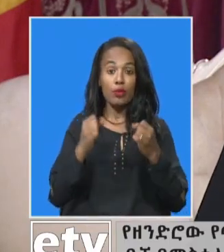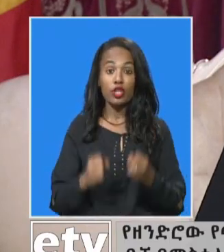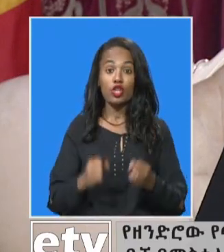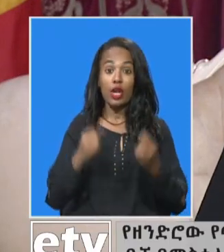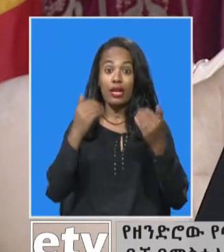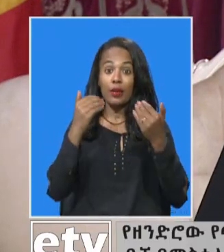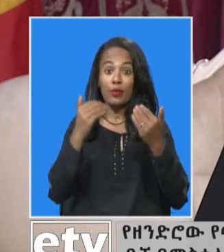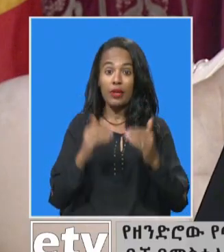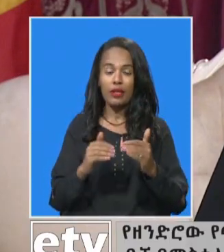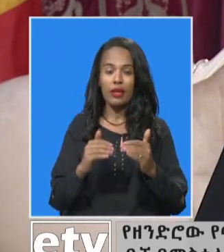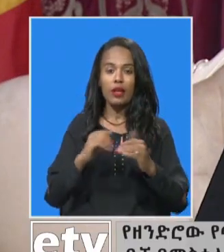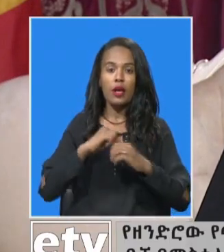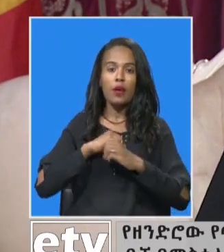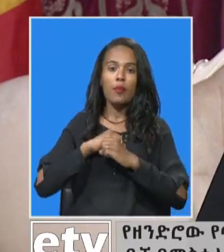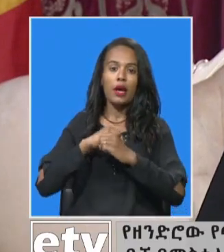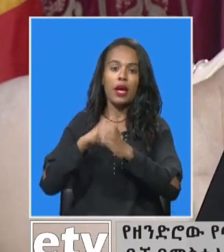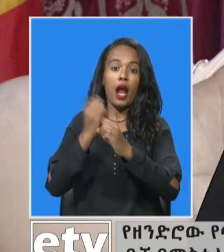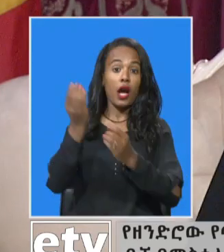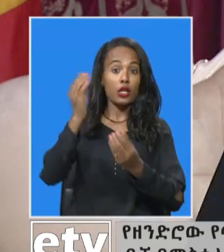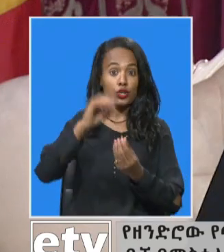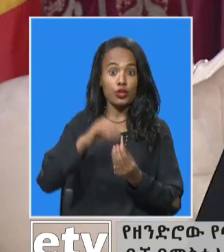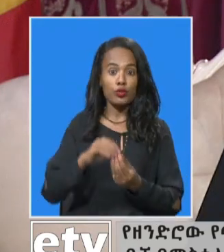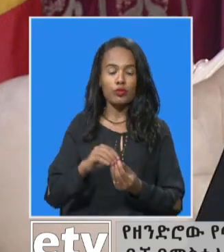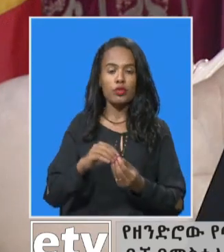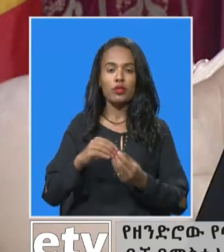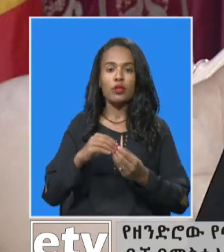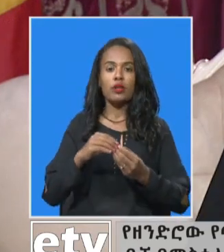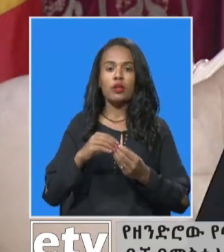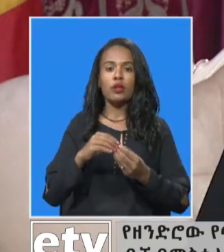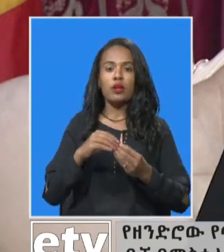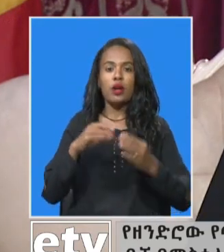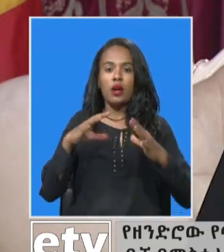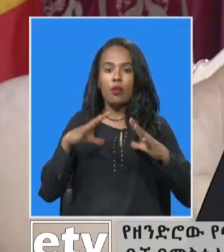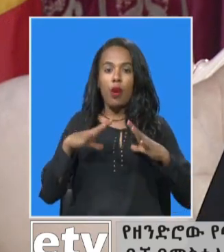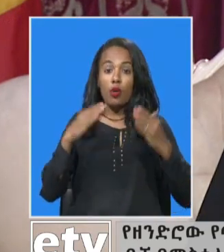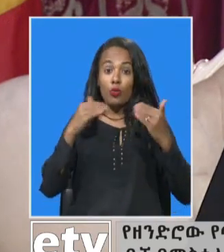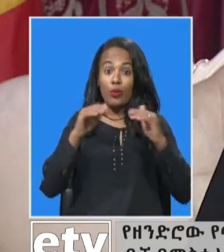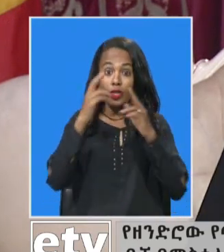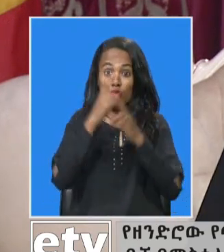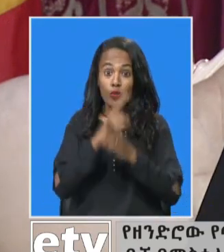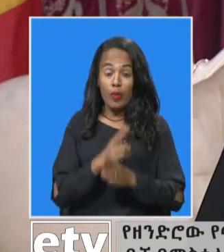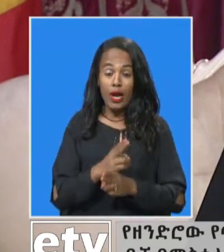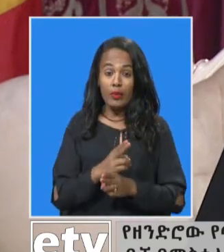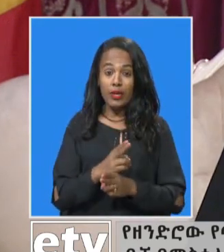በተቻለ መጠን መከላከልም ጭምር በአሉም በመጠኑ በማክበር